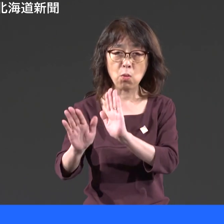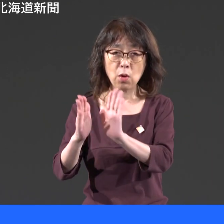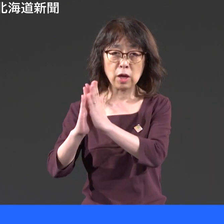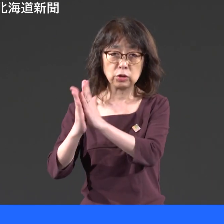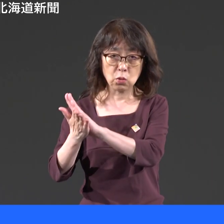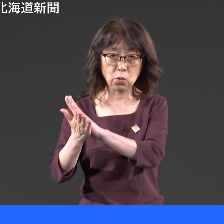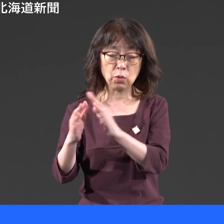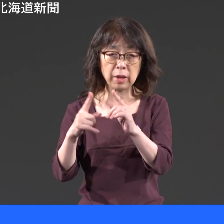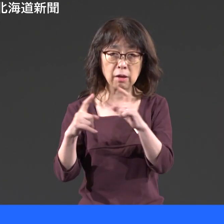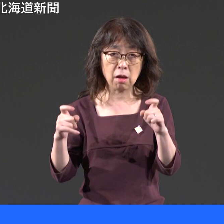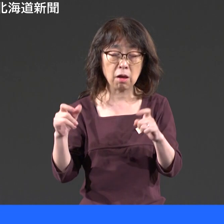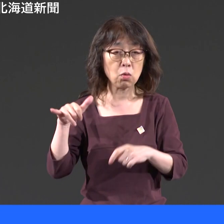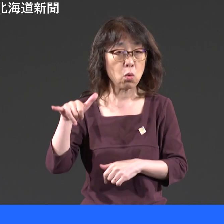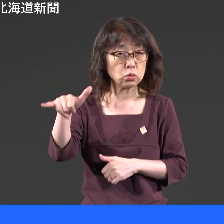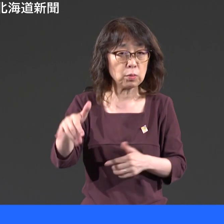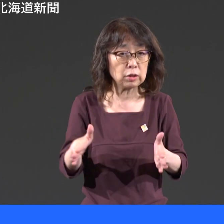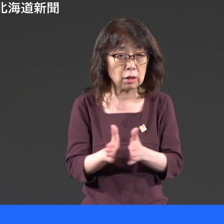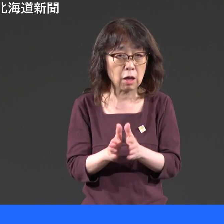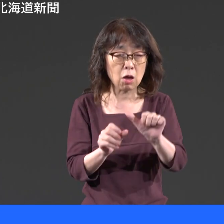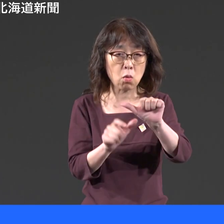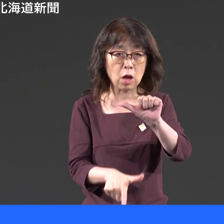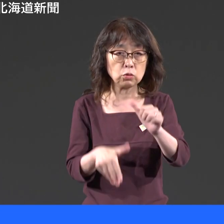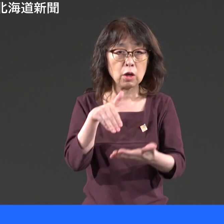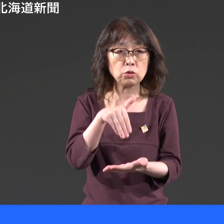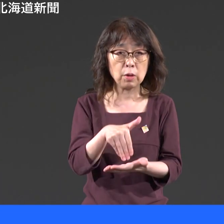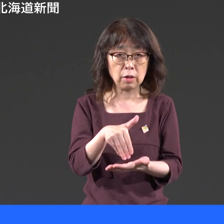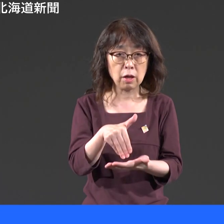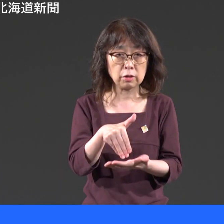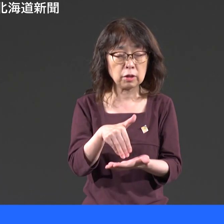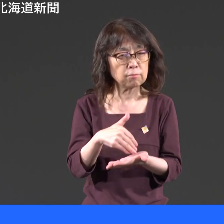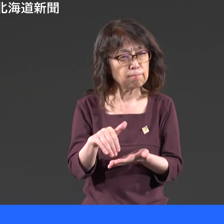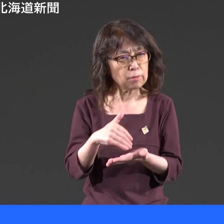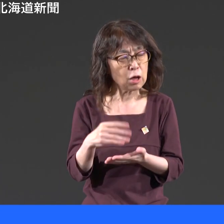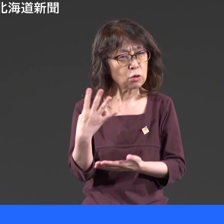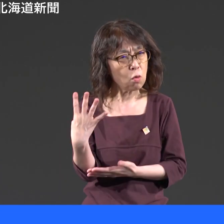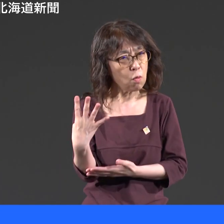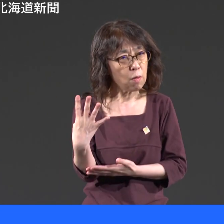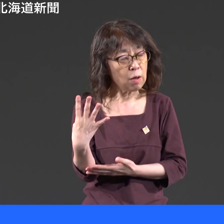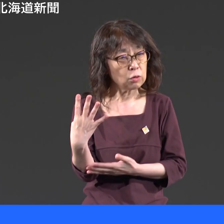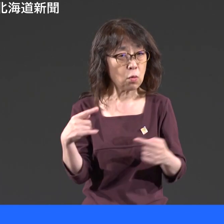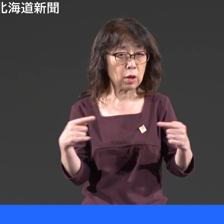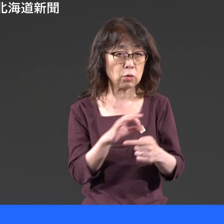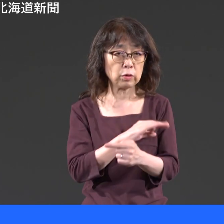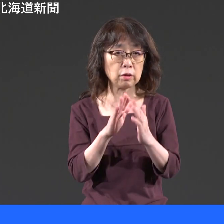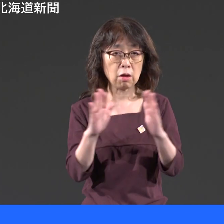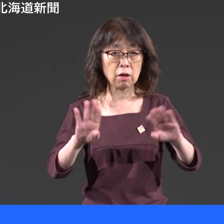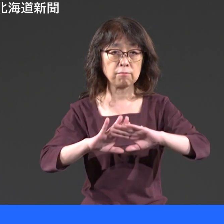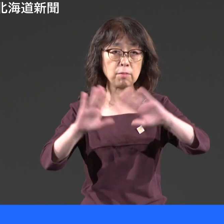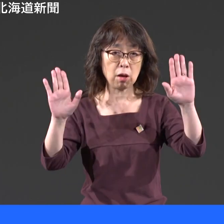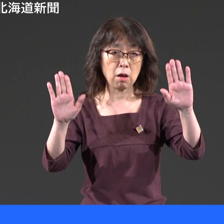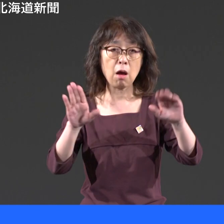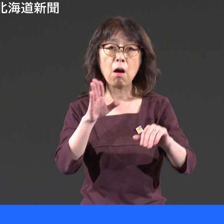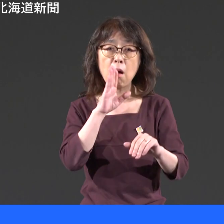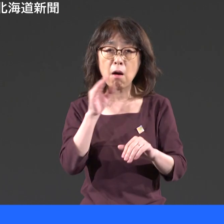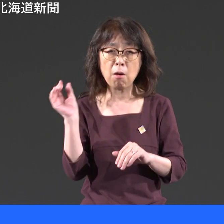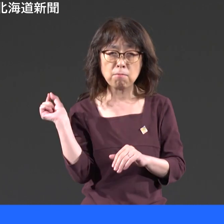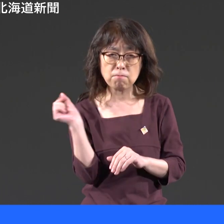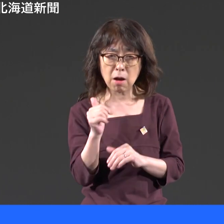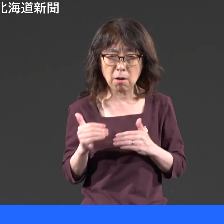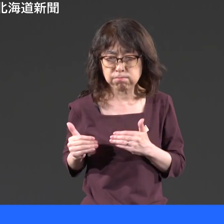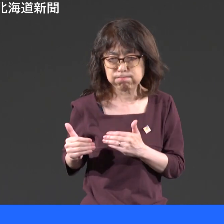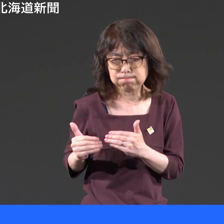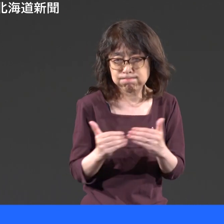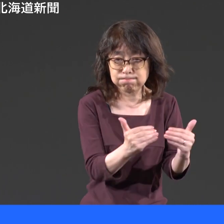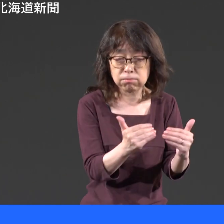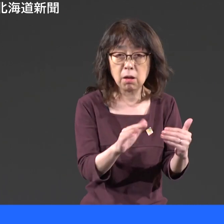交えてですね、すでにこの5月下旬までに4回の検討会が開かれております。かなりのスピード感を持って進められていると思います